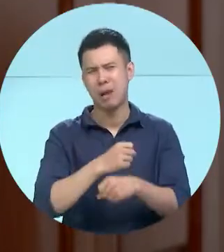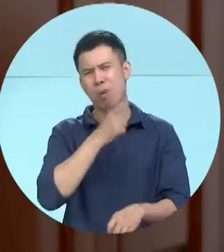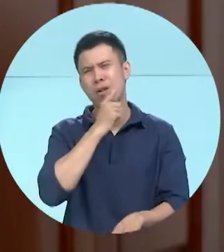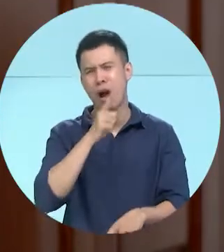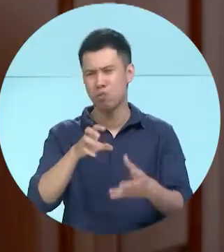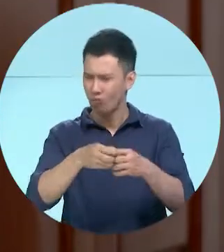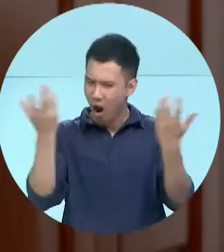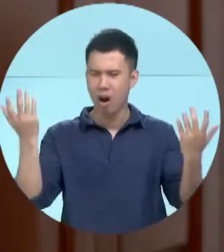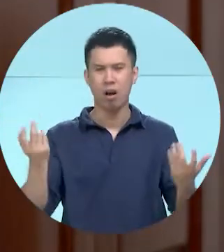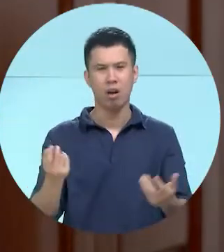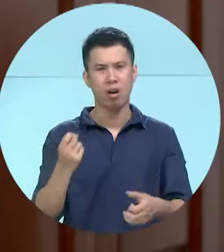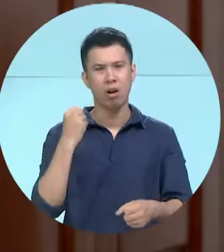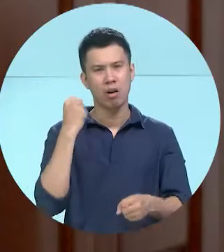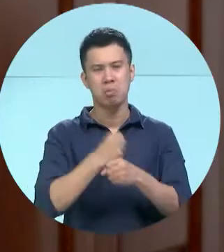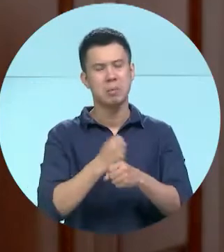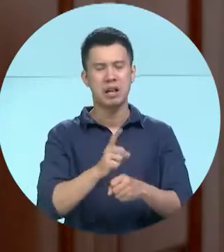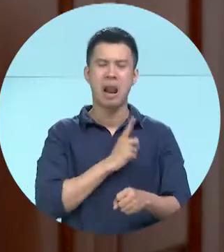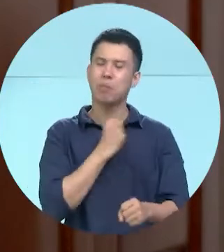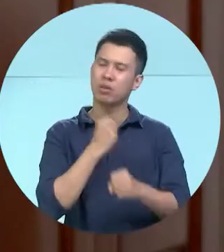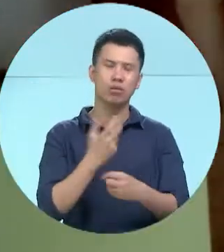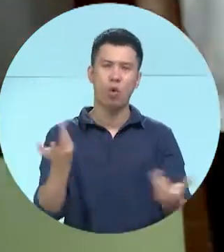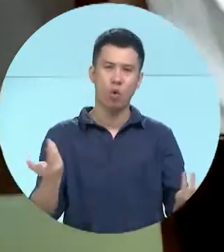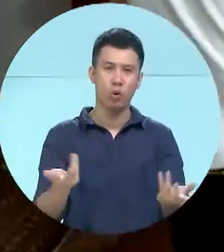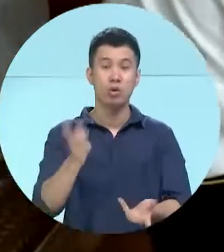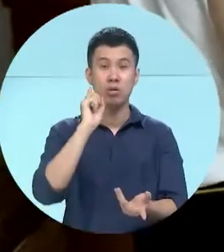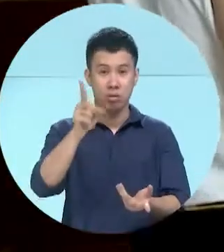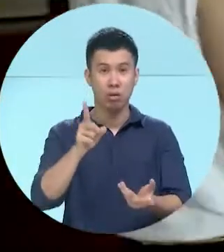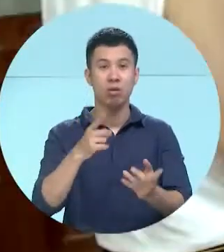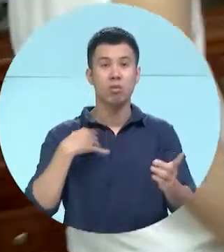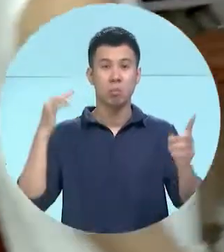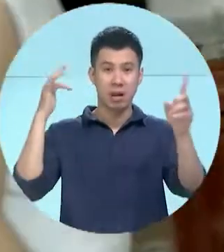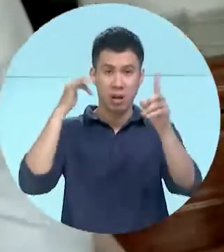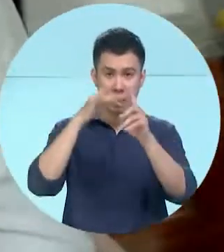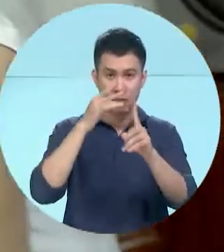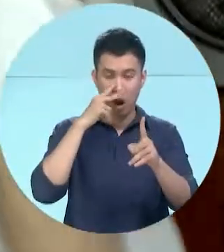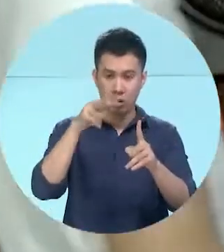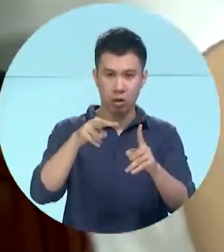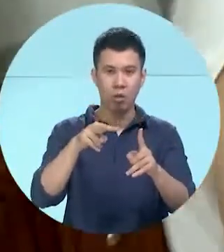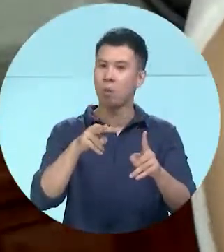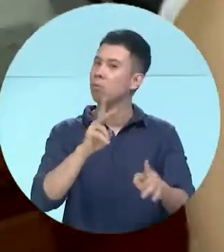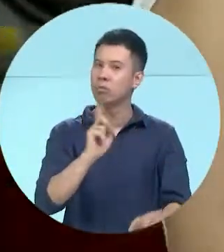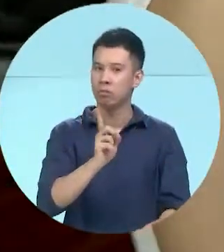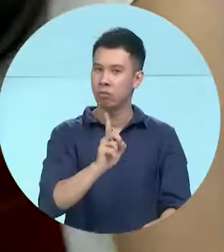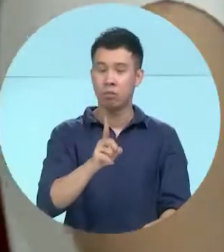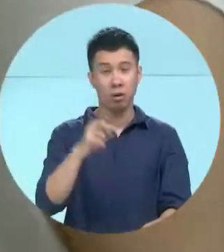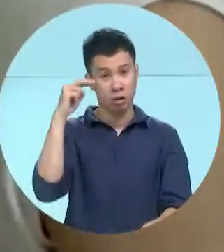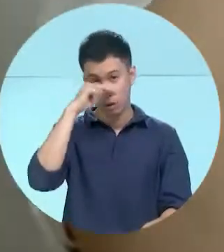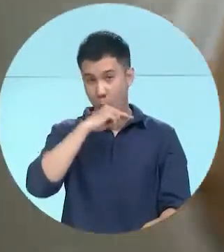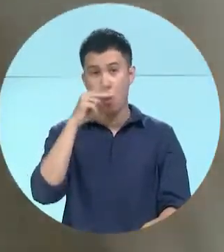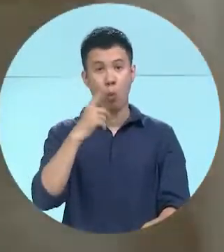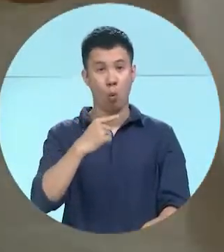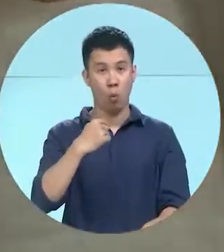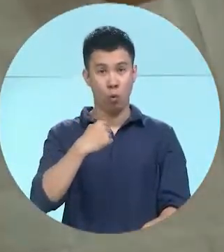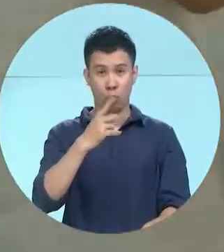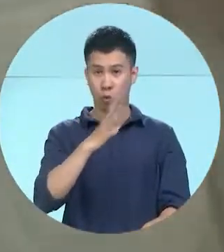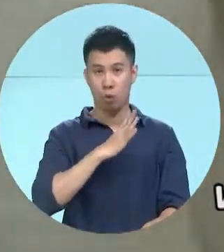đâu, vỡ đấy, thôi làm cố cho xong cho làm gì. Nhưng mà khi tham gia vào thì mình mới biết rằng là như thế không được. Khi con không biết làm cái gì